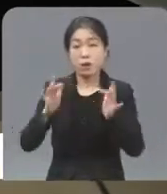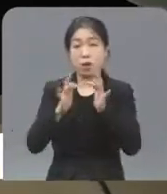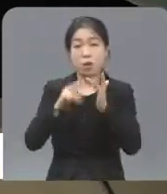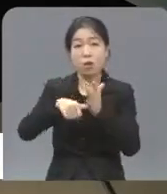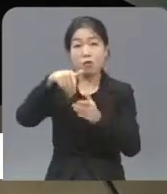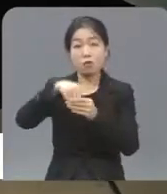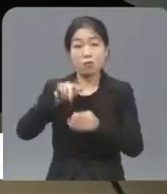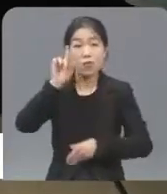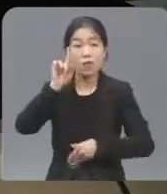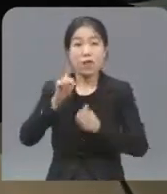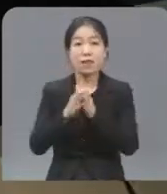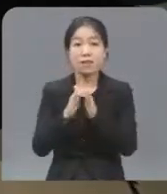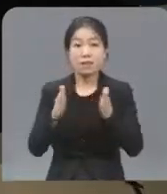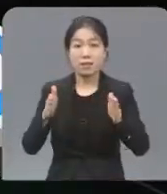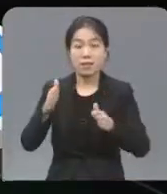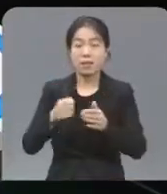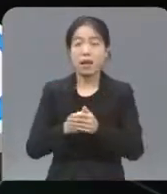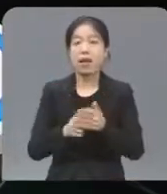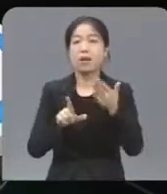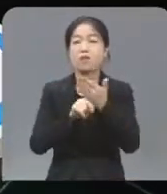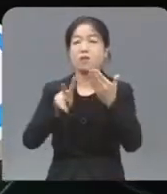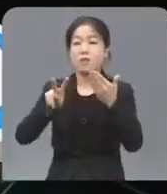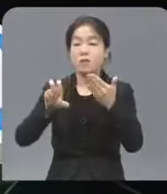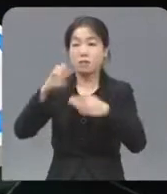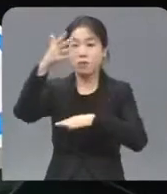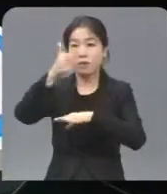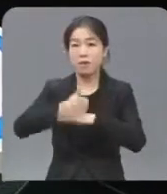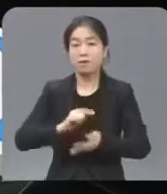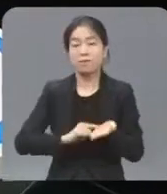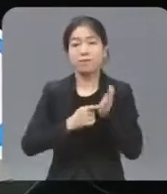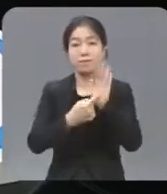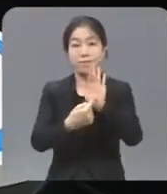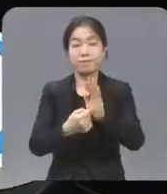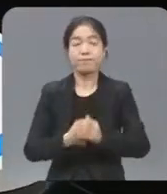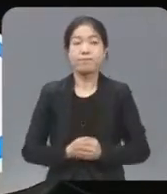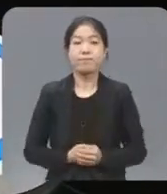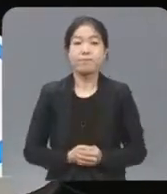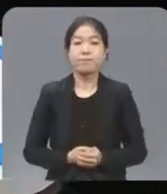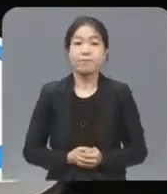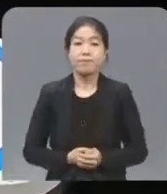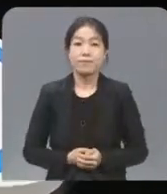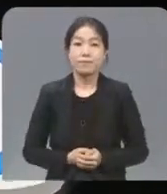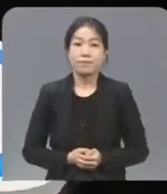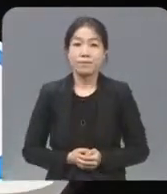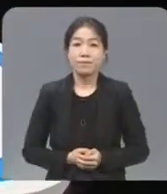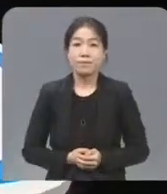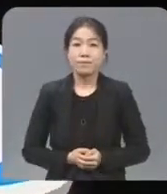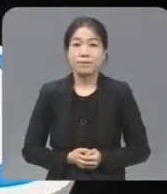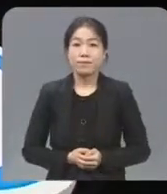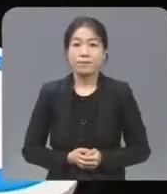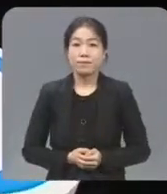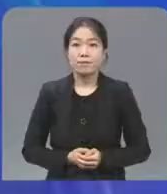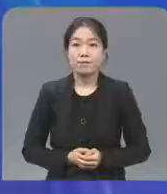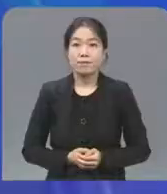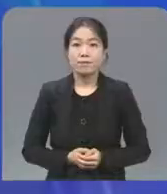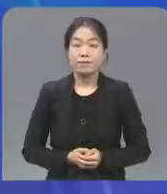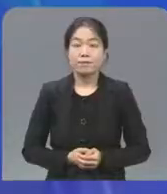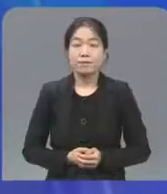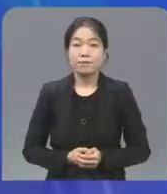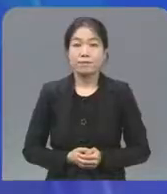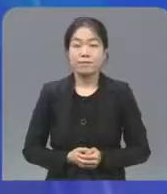내일 부터 시작되고 오는 25일 투표 결과가 공개됩니다 kbs 뉴스 유 승 용 입니다